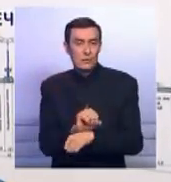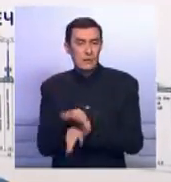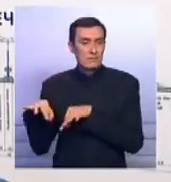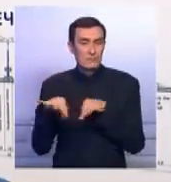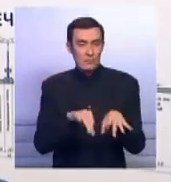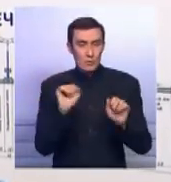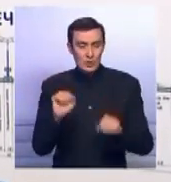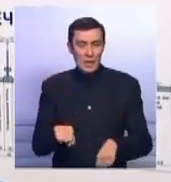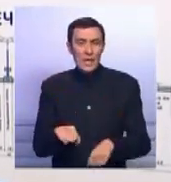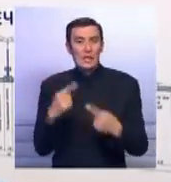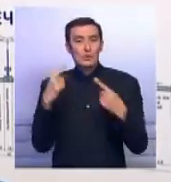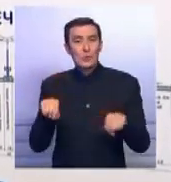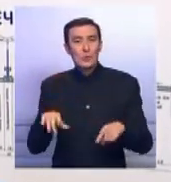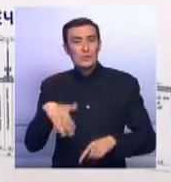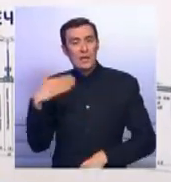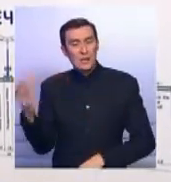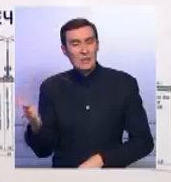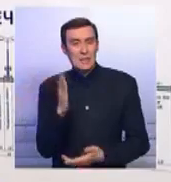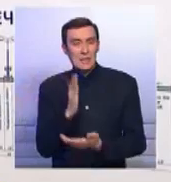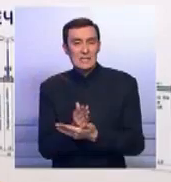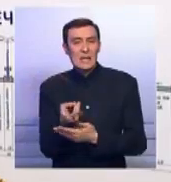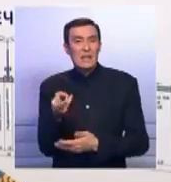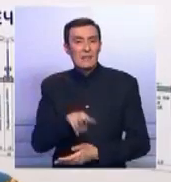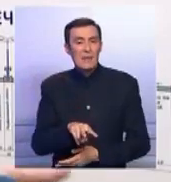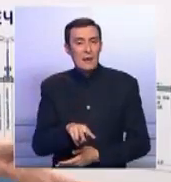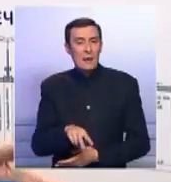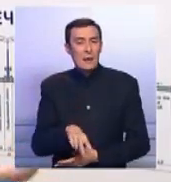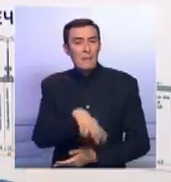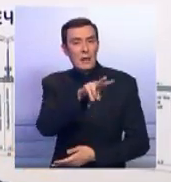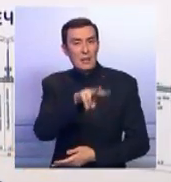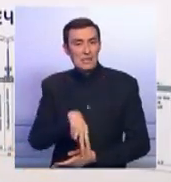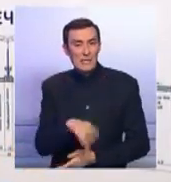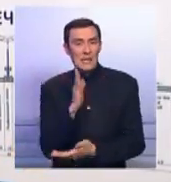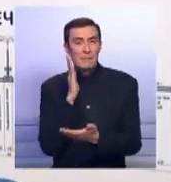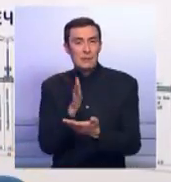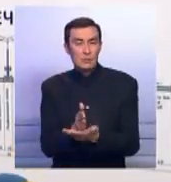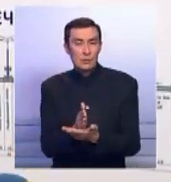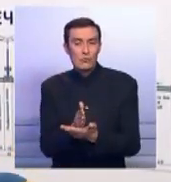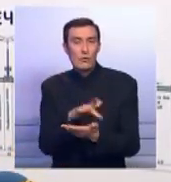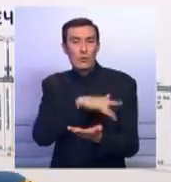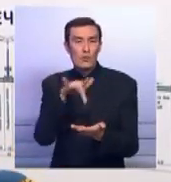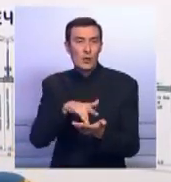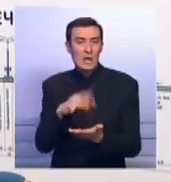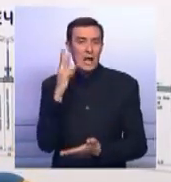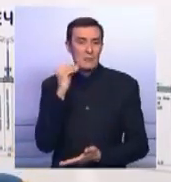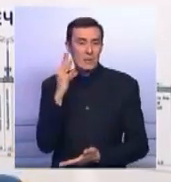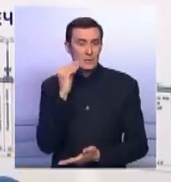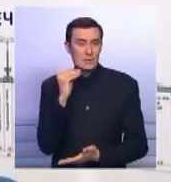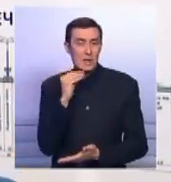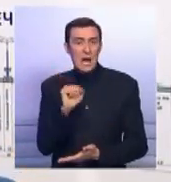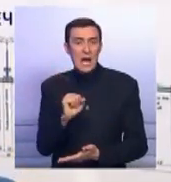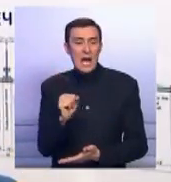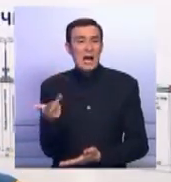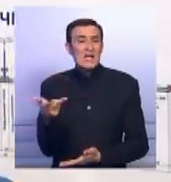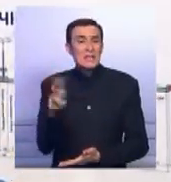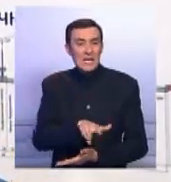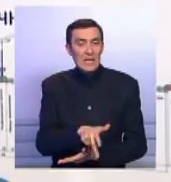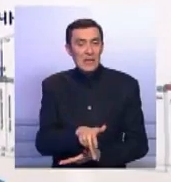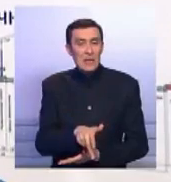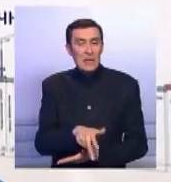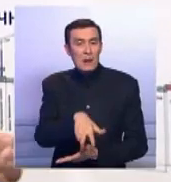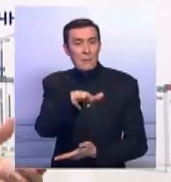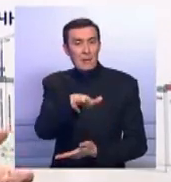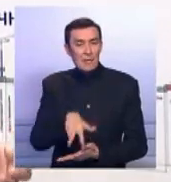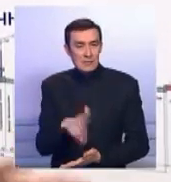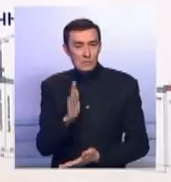С другой стороны 2 полосы будут напрямую транзитом в город Алмату заезжать. А 3 полосы справа и